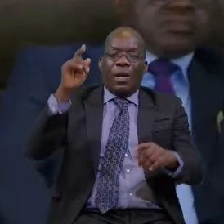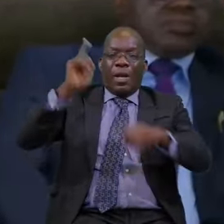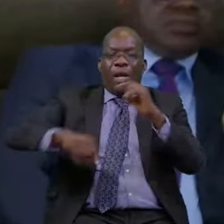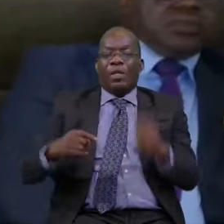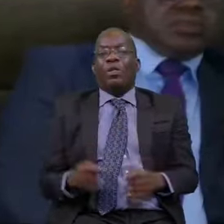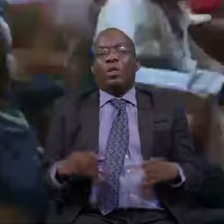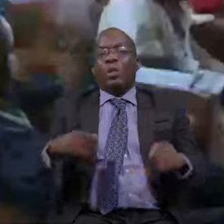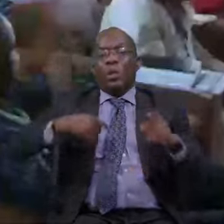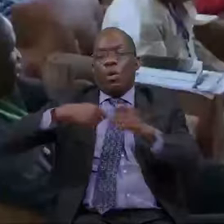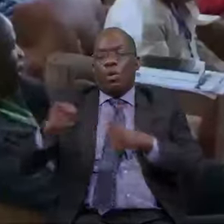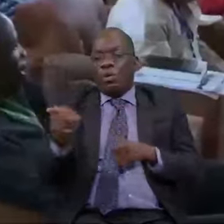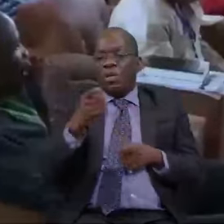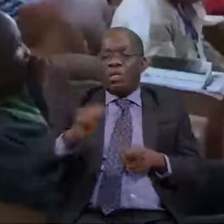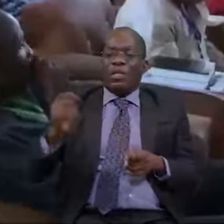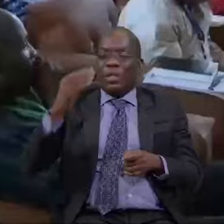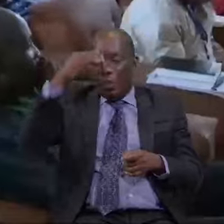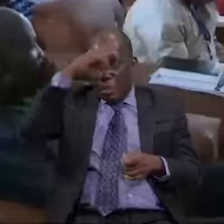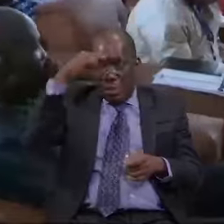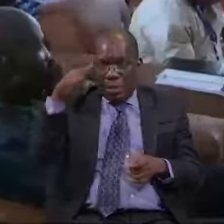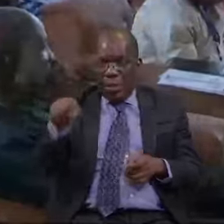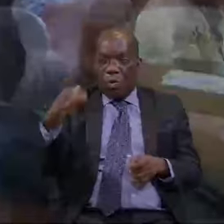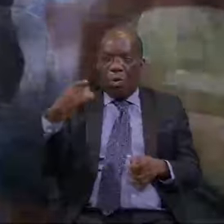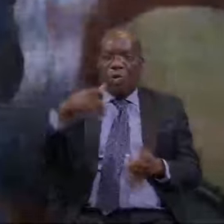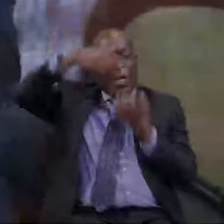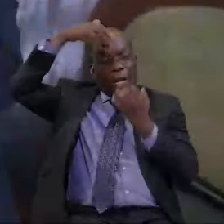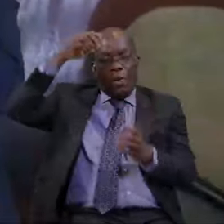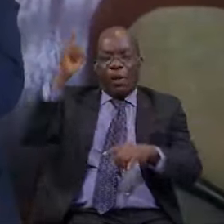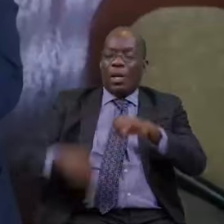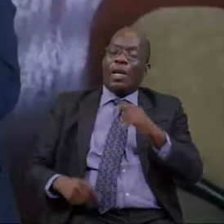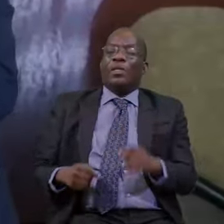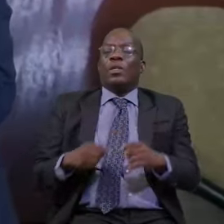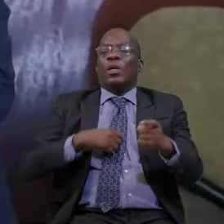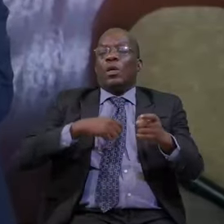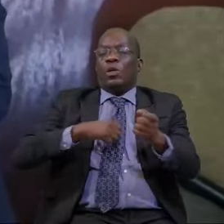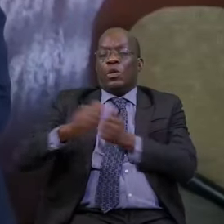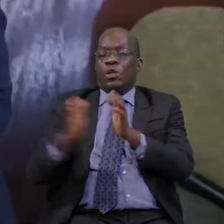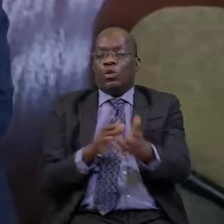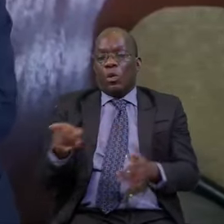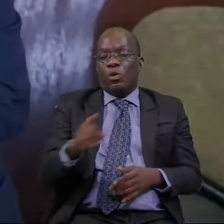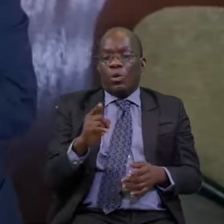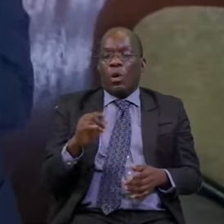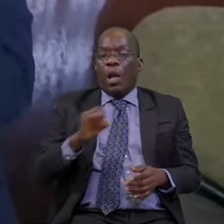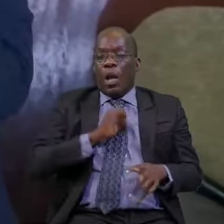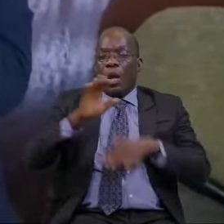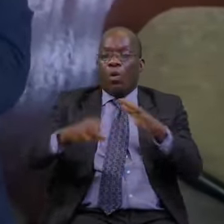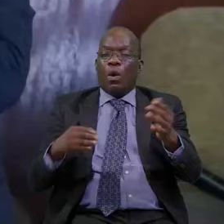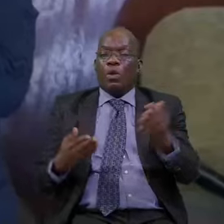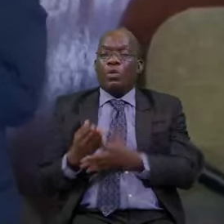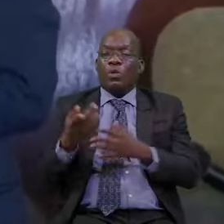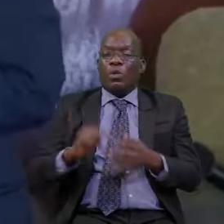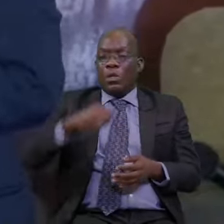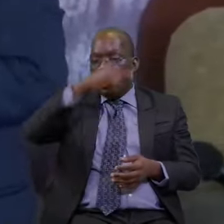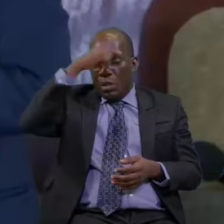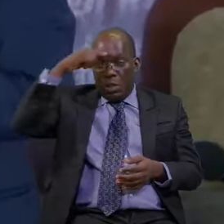d'un lion ne peut jamais vous dévorer. C'est une image, une ombre. Quand je marche dans la vallée de l'ombre de la